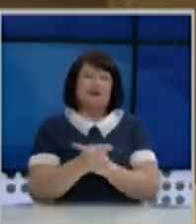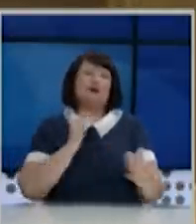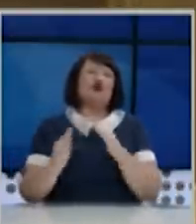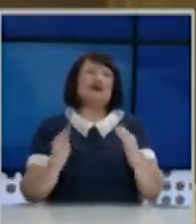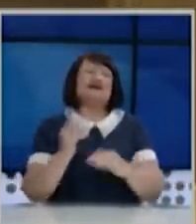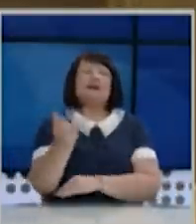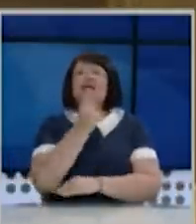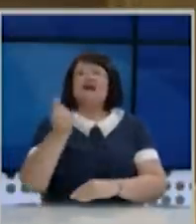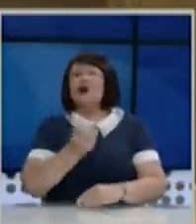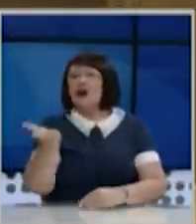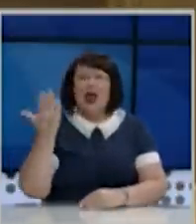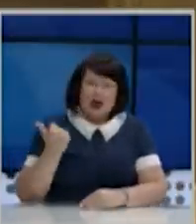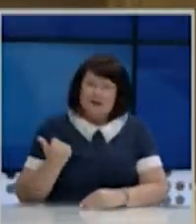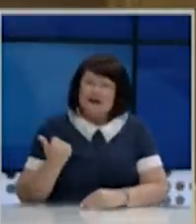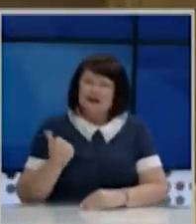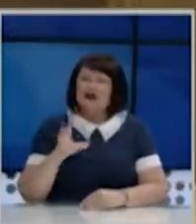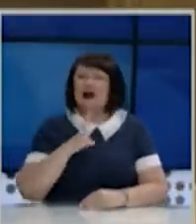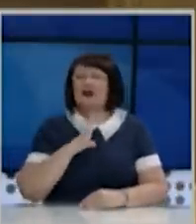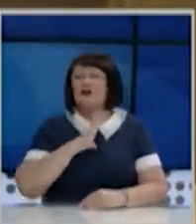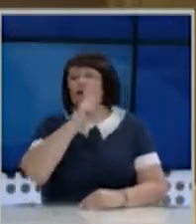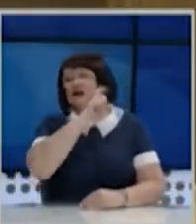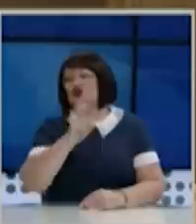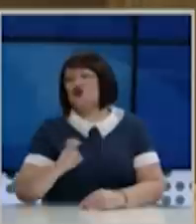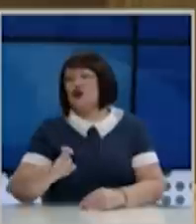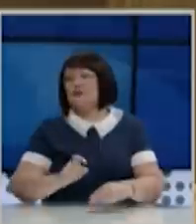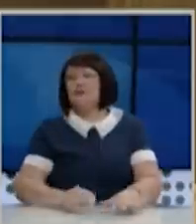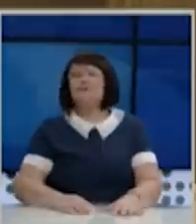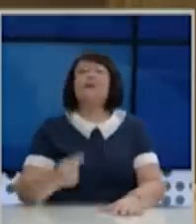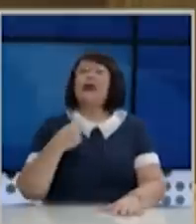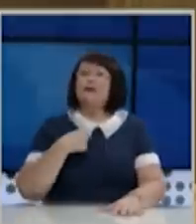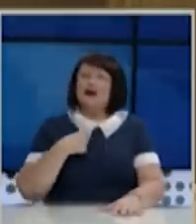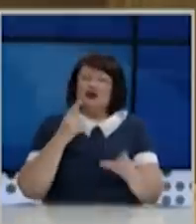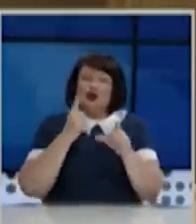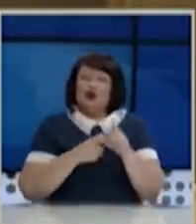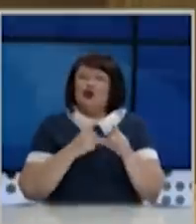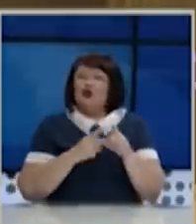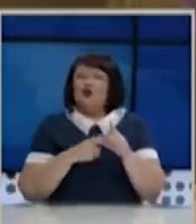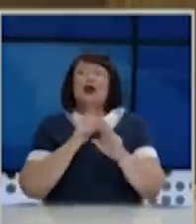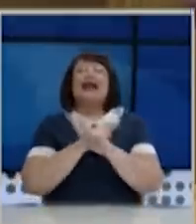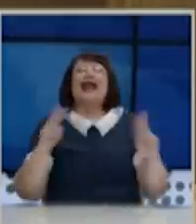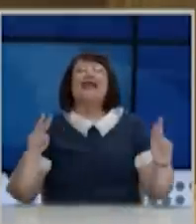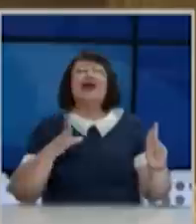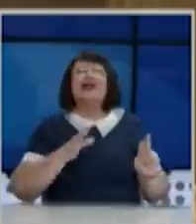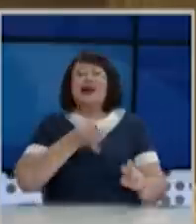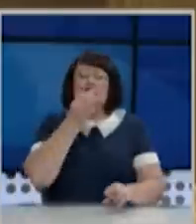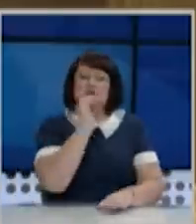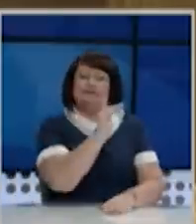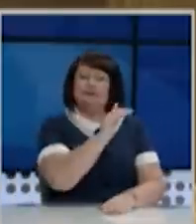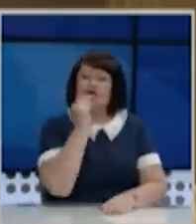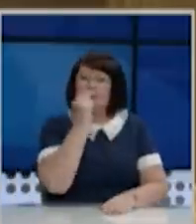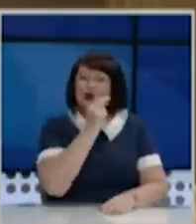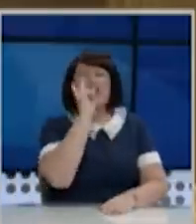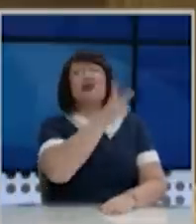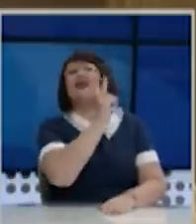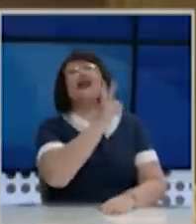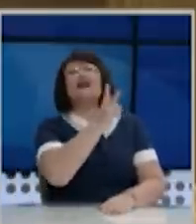του περιβάλλοντος και της ανθρώπινης ζωής. Εμείς, για να είμαστε καθαροί, κύριε Πρωθυπουργέ, δεν σας